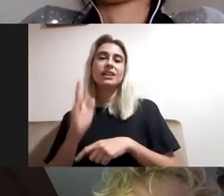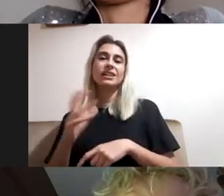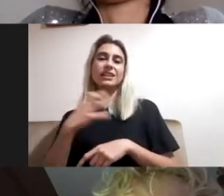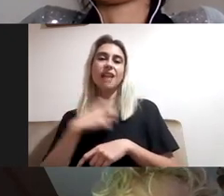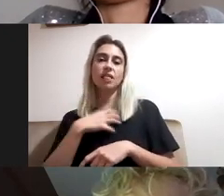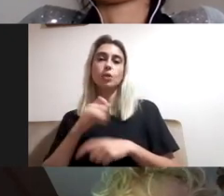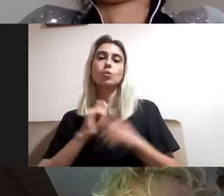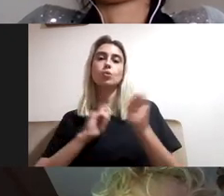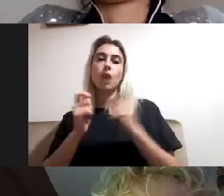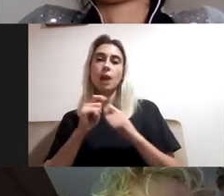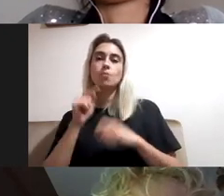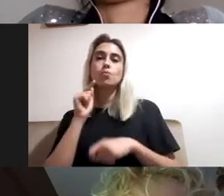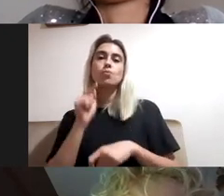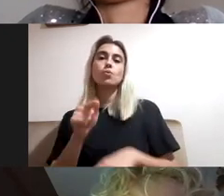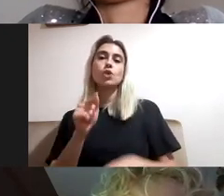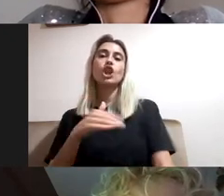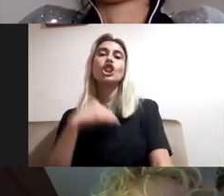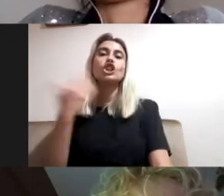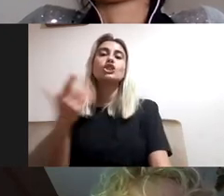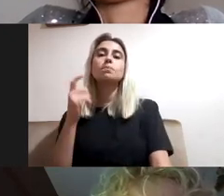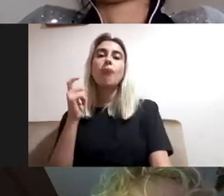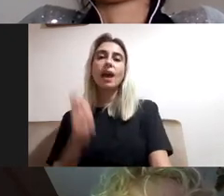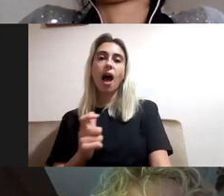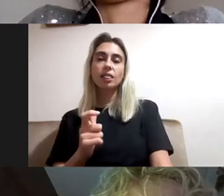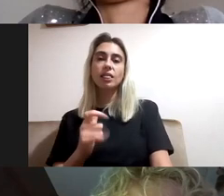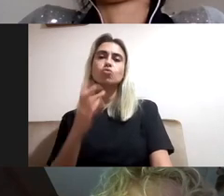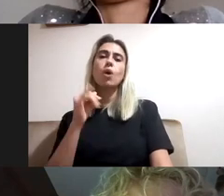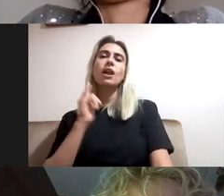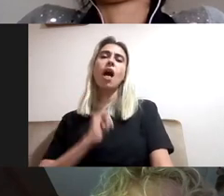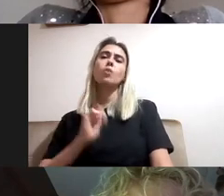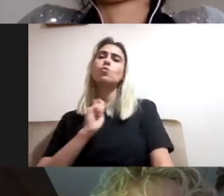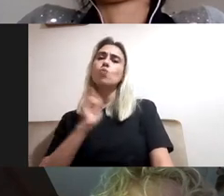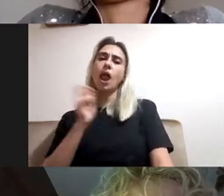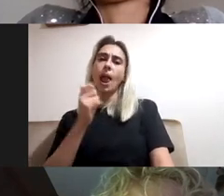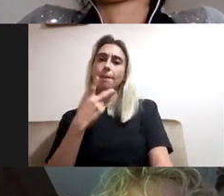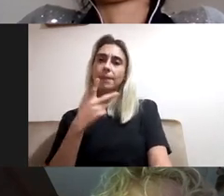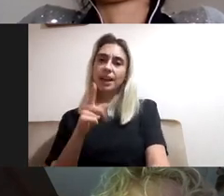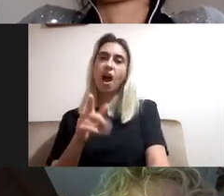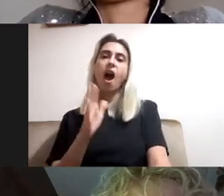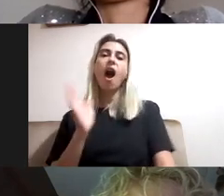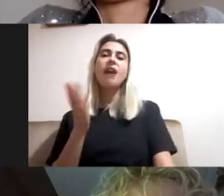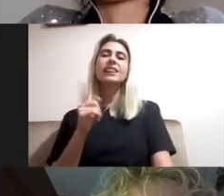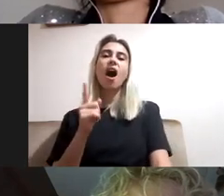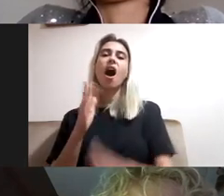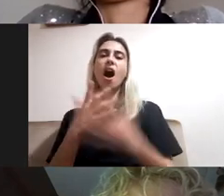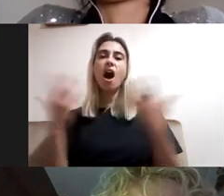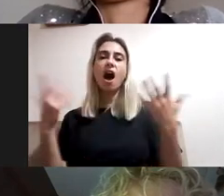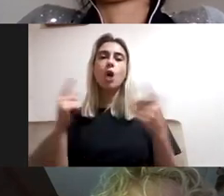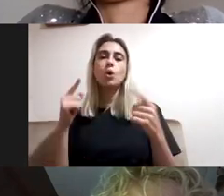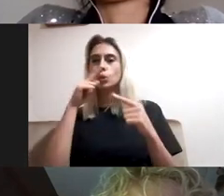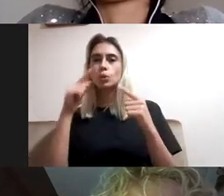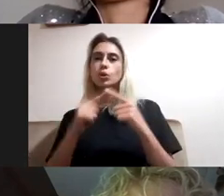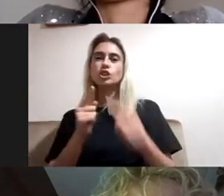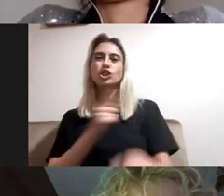kullanılarak bu dış mekanda da rahatlıkla uygulanabilen bir şey. Sadece harita, uygun harita çizimlerinin